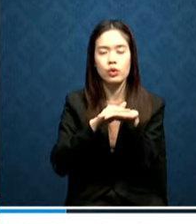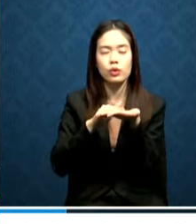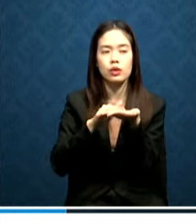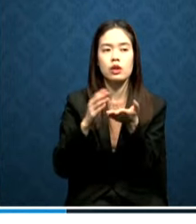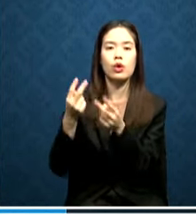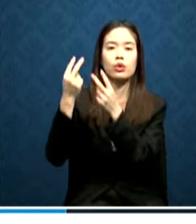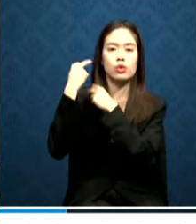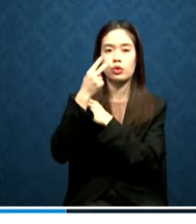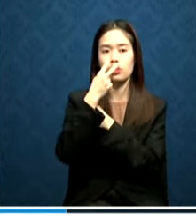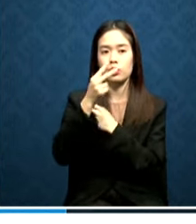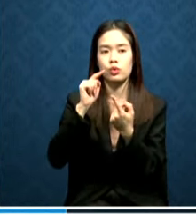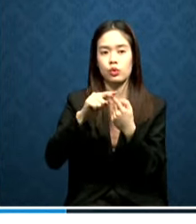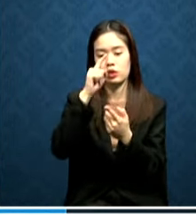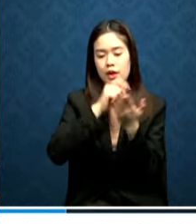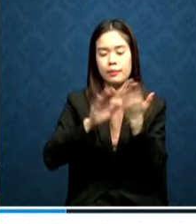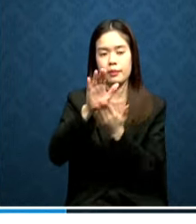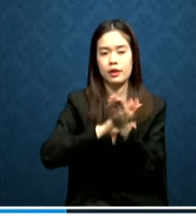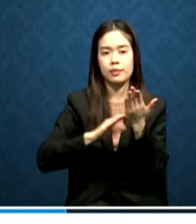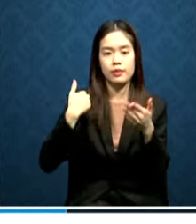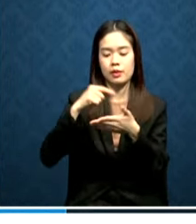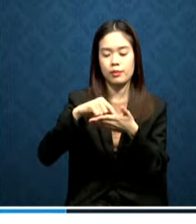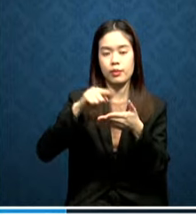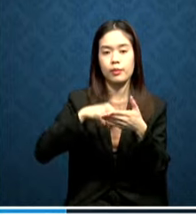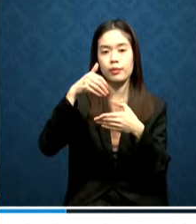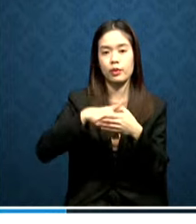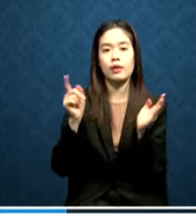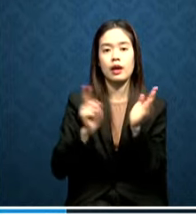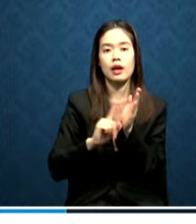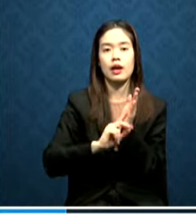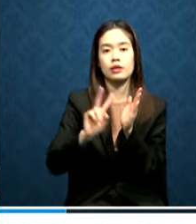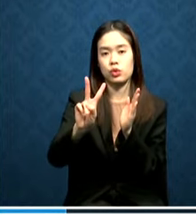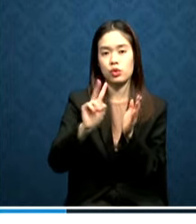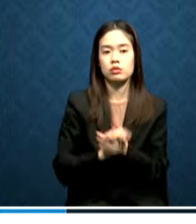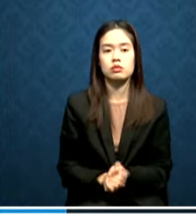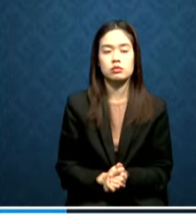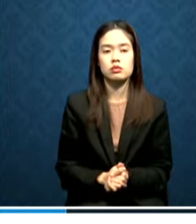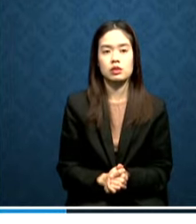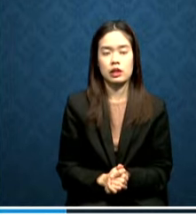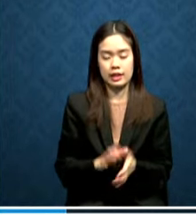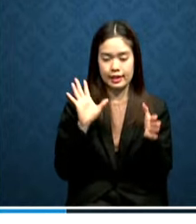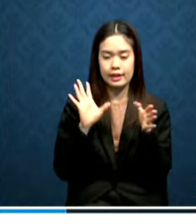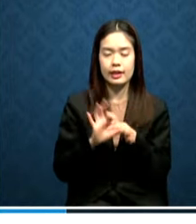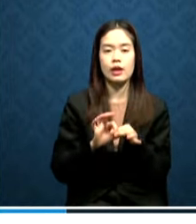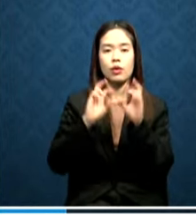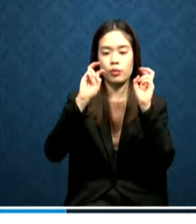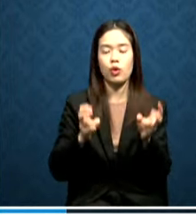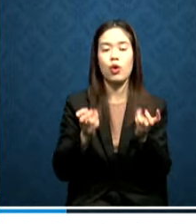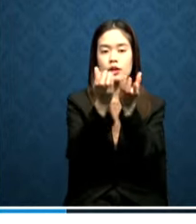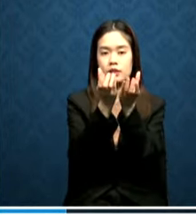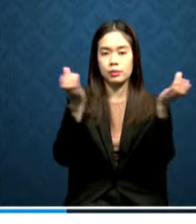ทำประชามตินะฮะประเทศไทยมีการทำประชามติ2ครั้งนะฮะครั้งแรกแล้วก็เป็นเรื่องเกี่ยวกับรัฐธรรมนูญนะฮะครั้งแรกน